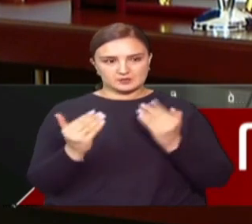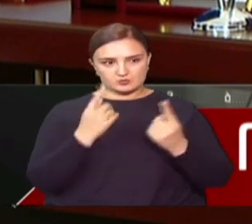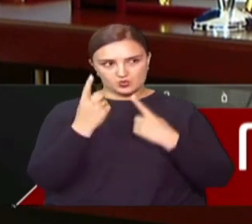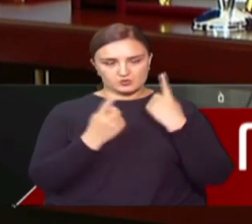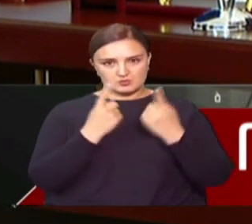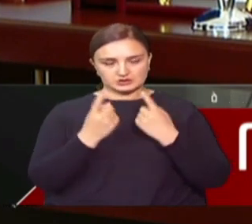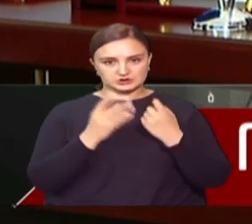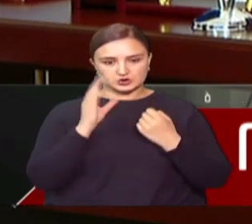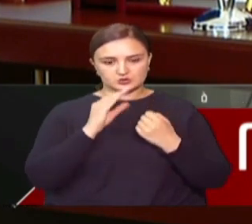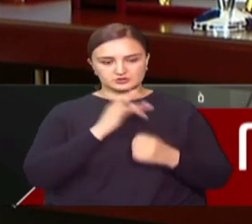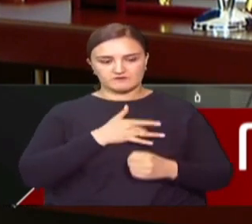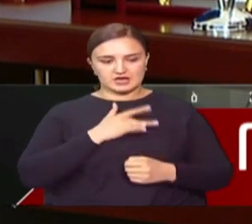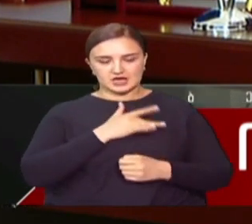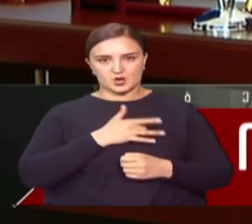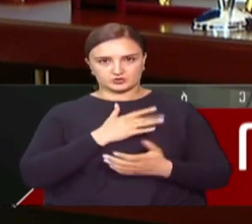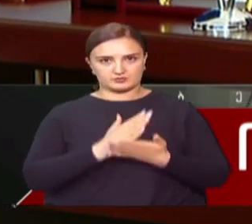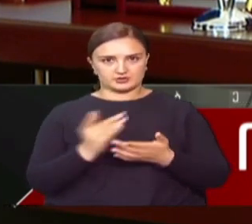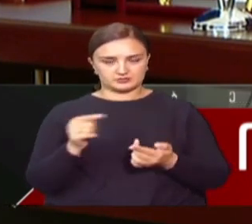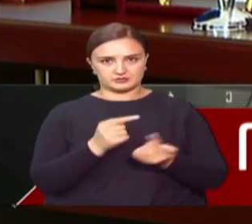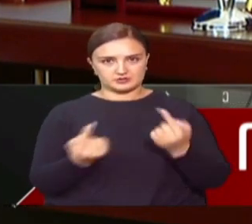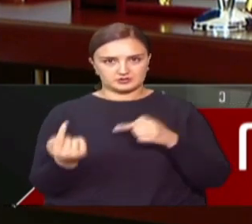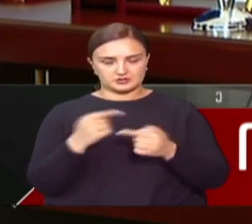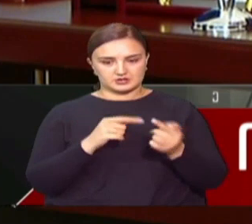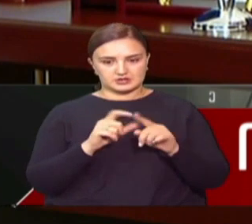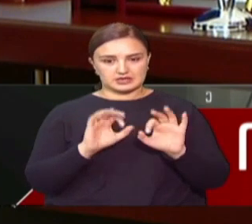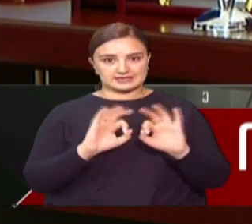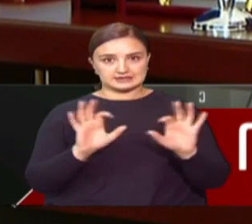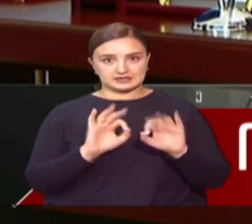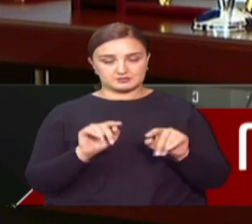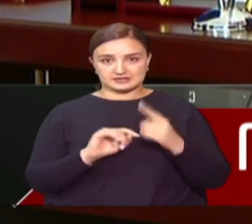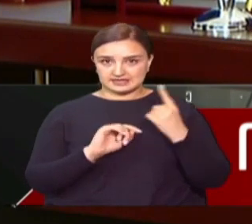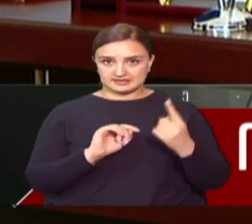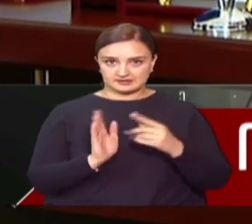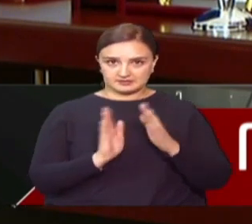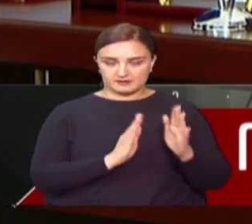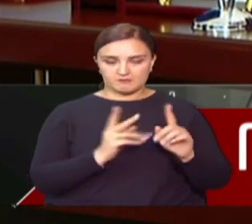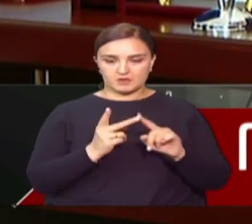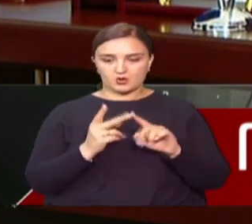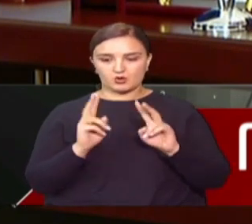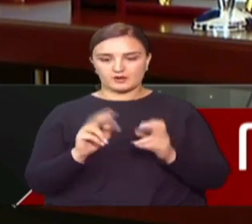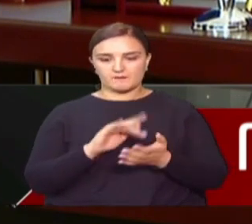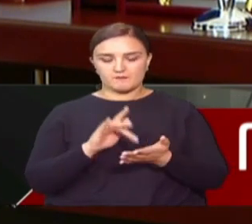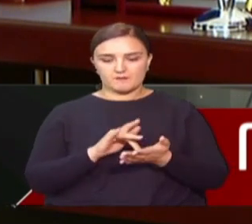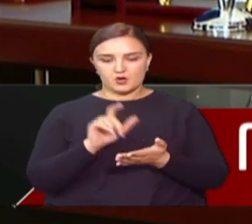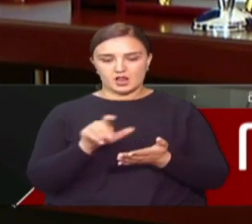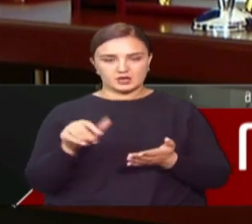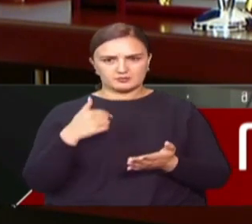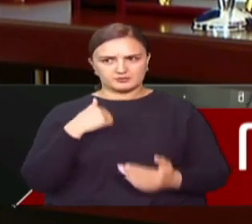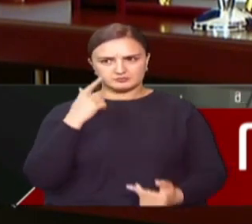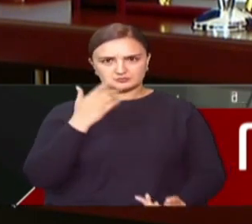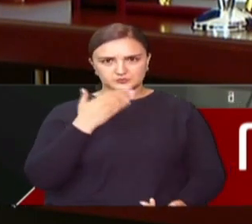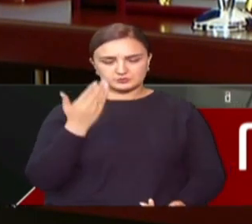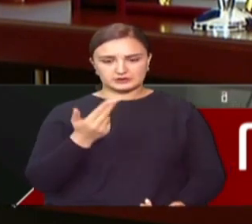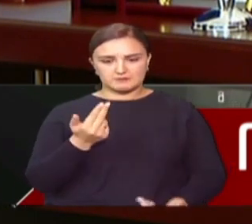ro desat smitumete zvara udebzeam care mi-o hol mi aset ganshade obsta asișem de gezert. Meore mokala keobis sisem mi armsmenia n-am